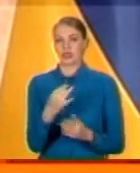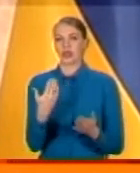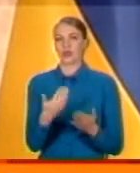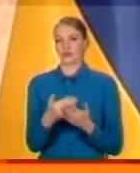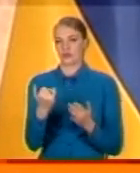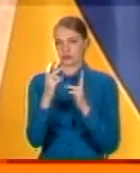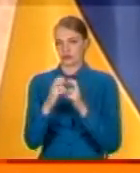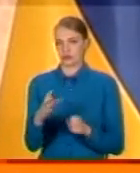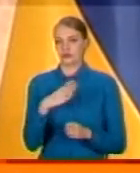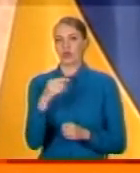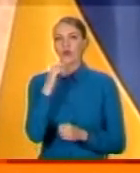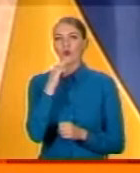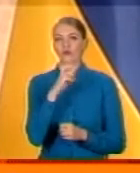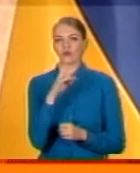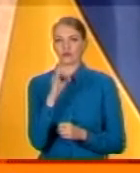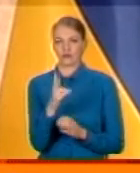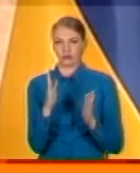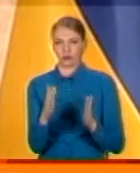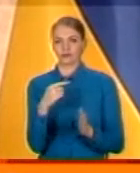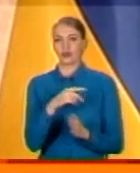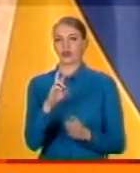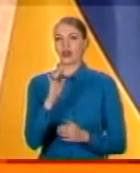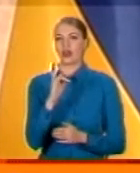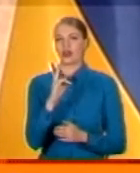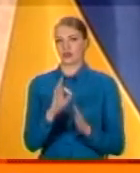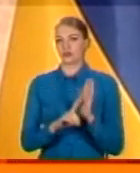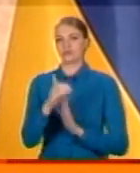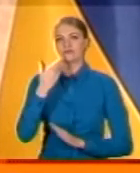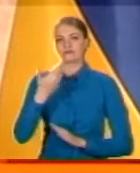сьогодні розглядали якраз економічний блок. Яресько розпочала свою промову із того,